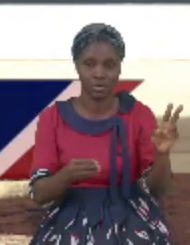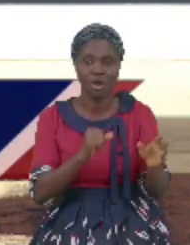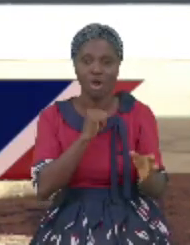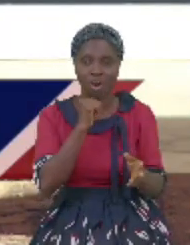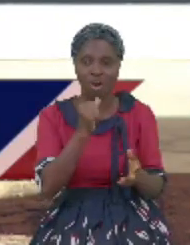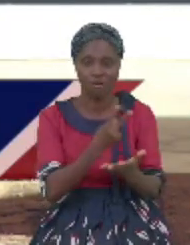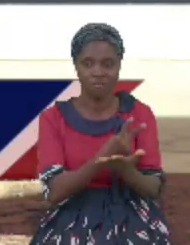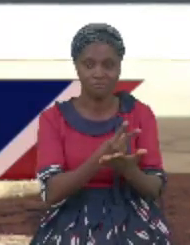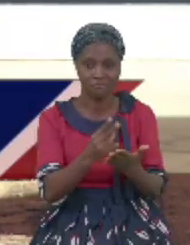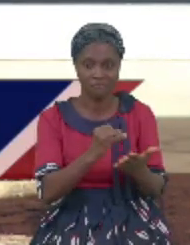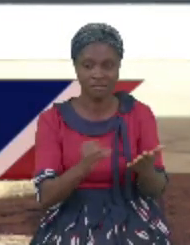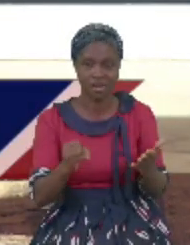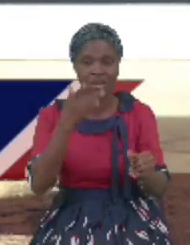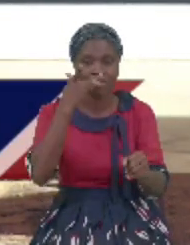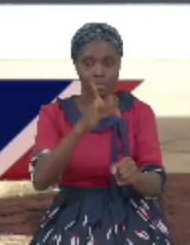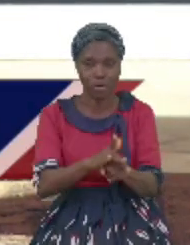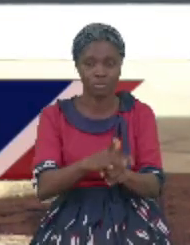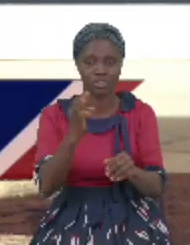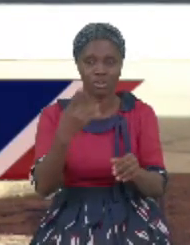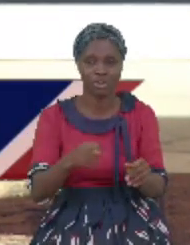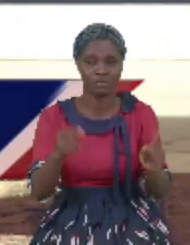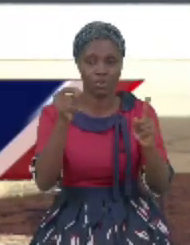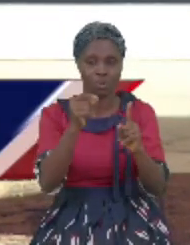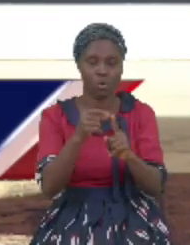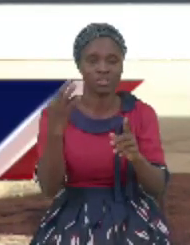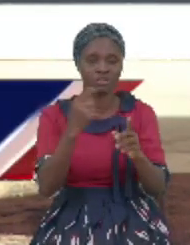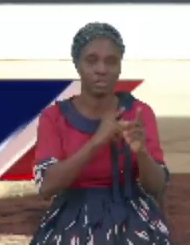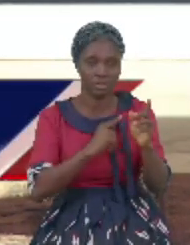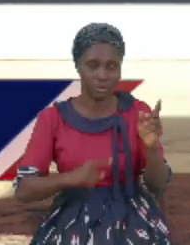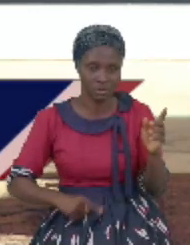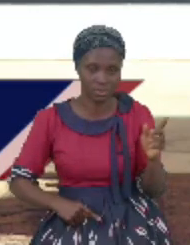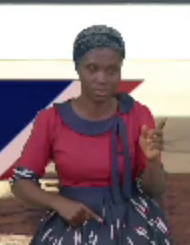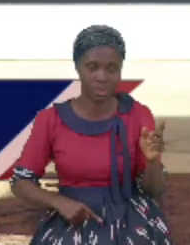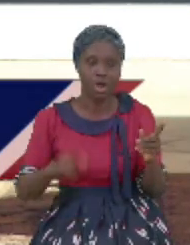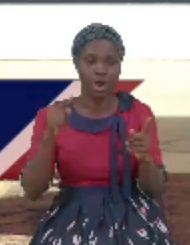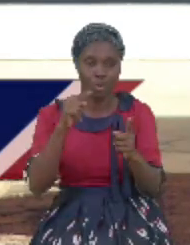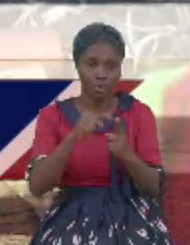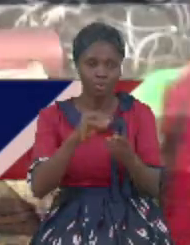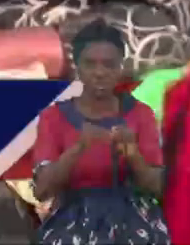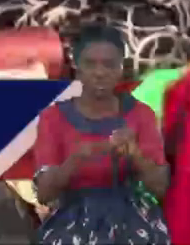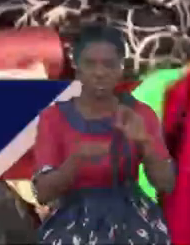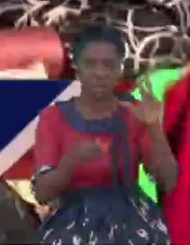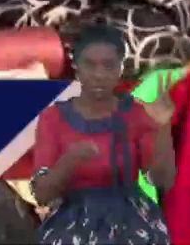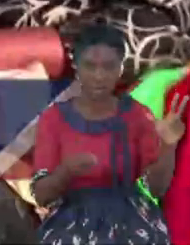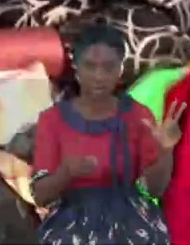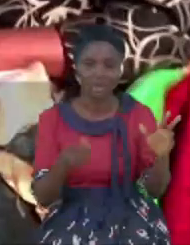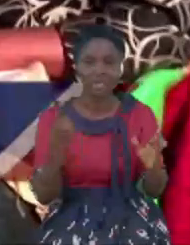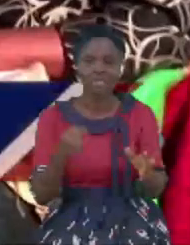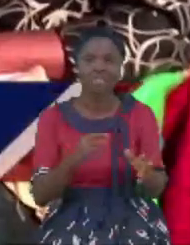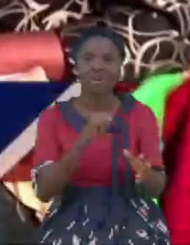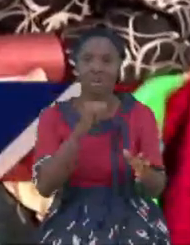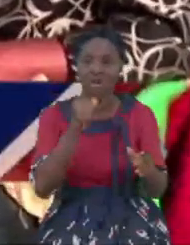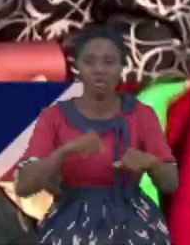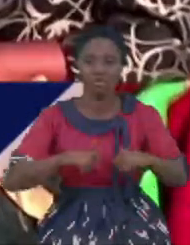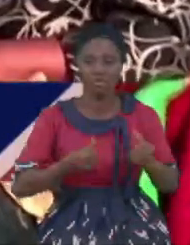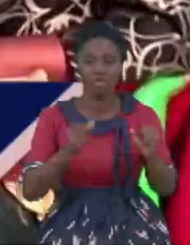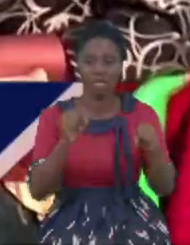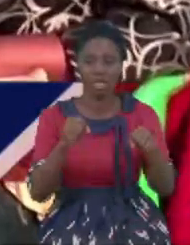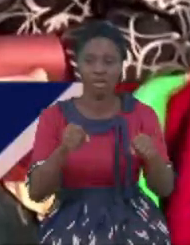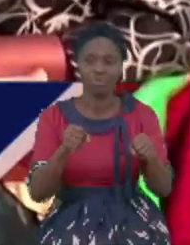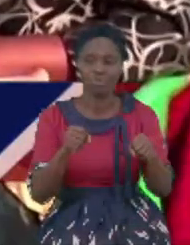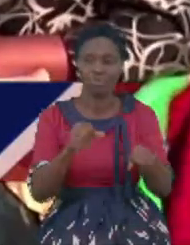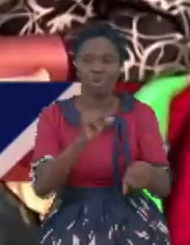promesse infaillible de la parole de l'Éternel. 3. Point, c'est